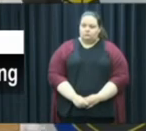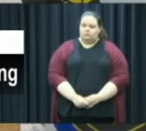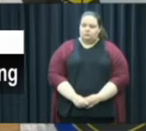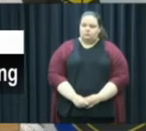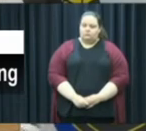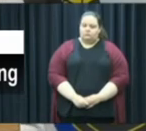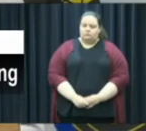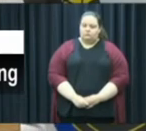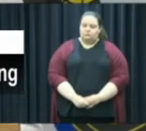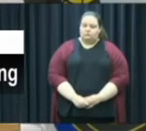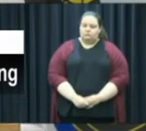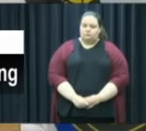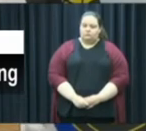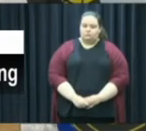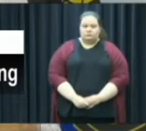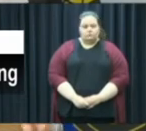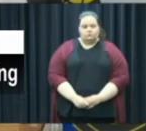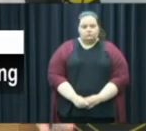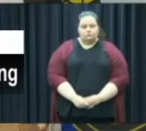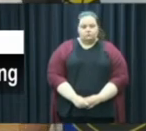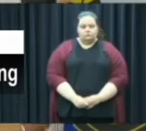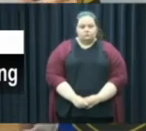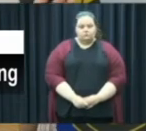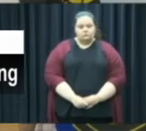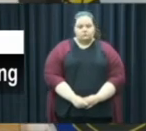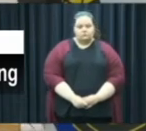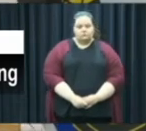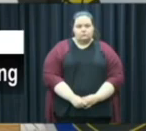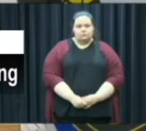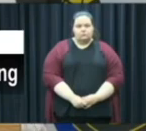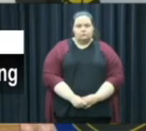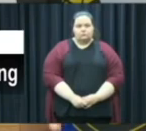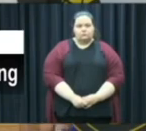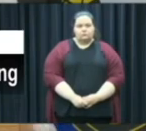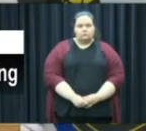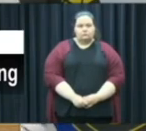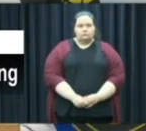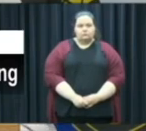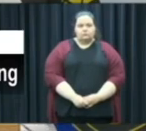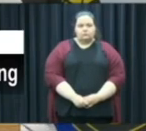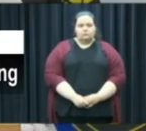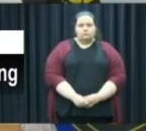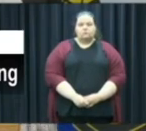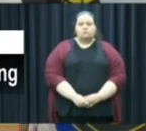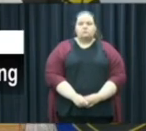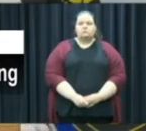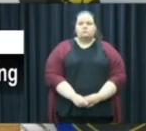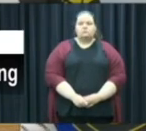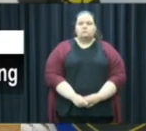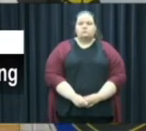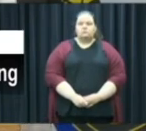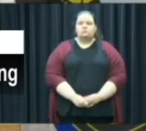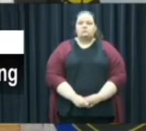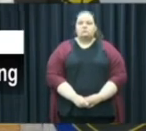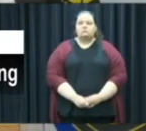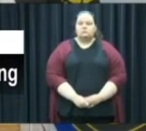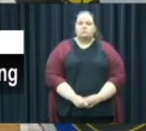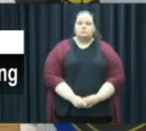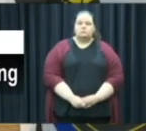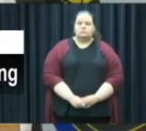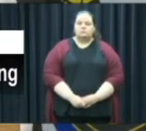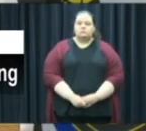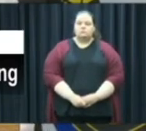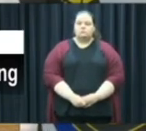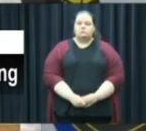envoyé un petit vidéo de leurs enfants qui réunissaient avec les grands-parents, puis c'était vraiment beau, j'étais vraiment